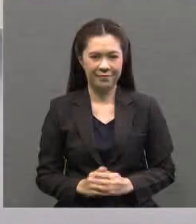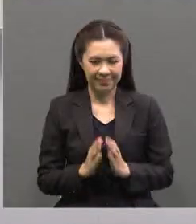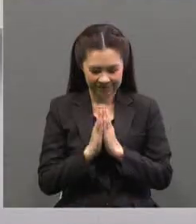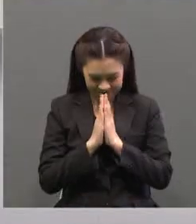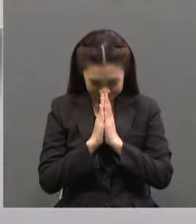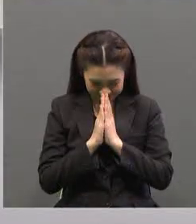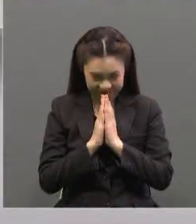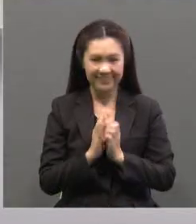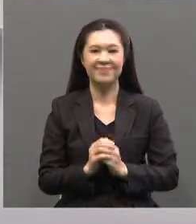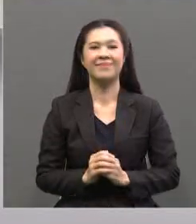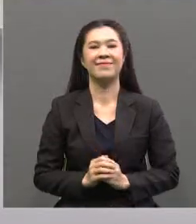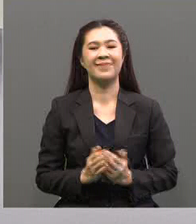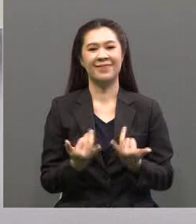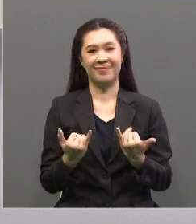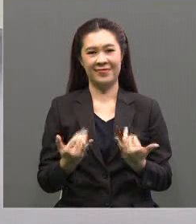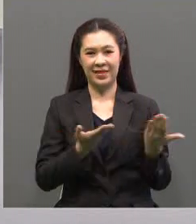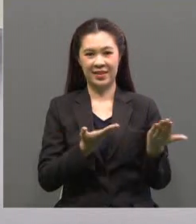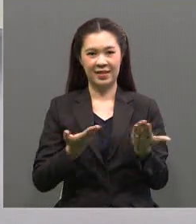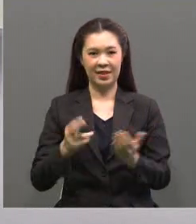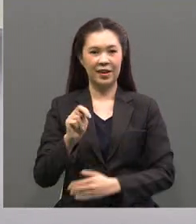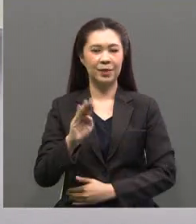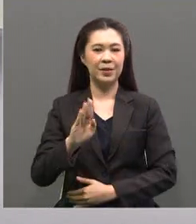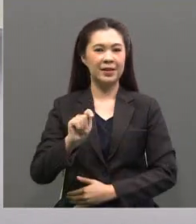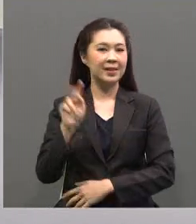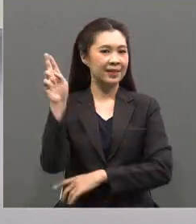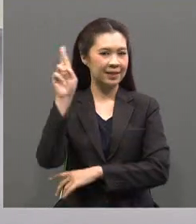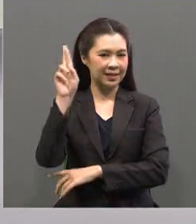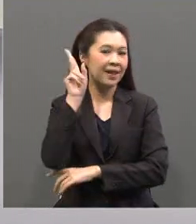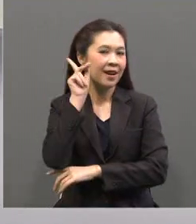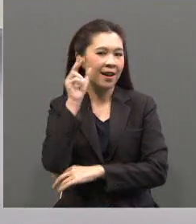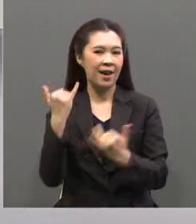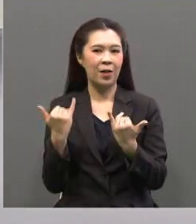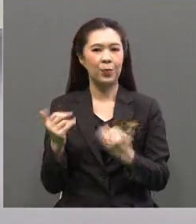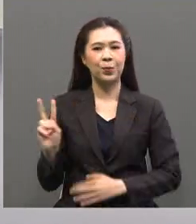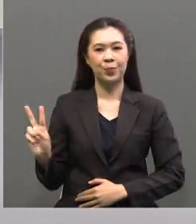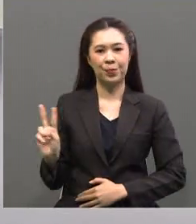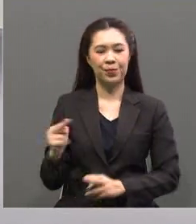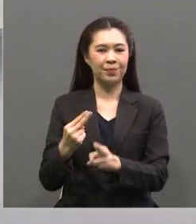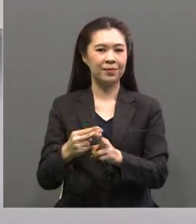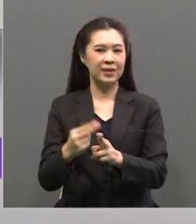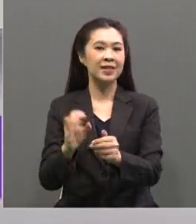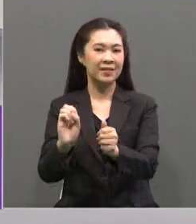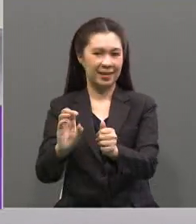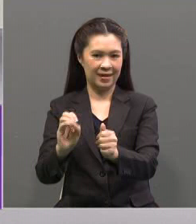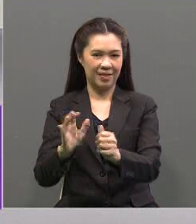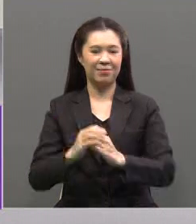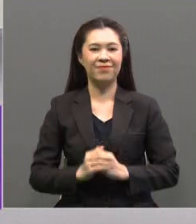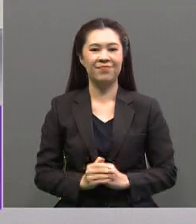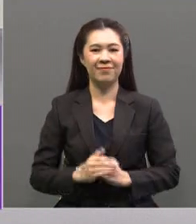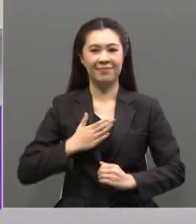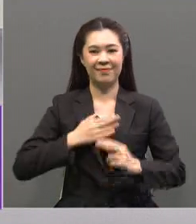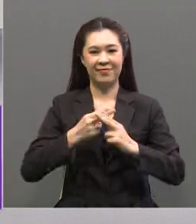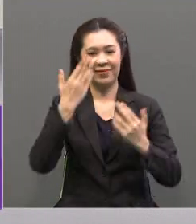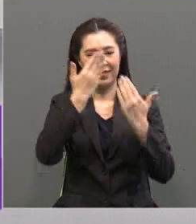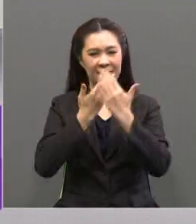สวัสดีครับสวัสดีครับคุณผู้ชมต้อนรับเข้าสู่ NBT Newsภาคเที่ยงนะครับวันนี้อยู่กับคุณปฏิพัทธ์เข็มทิศผมจิรพัฒน์อุดมศิริวัฒน์ทีมงาน NBTและ